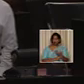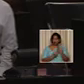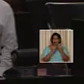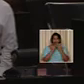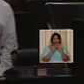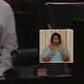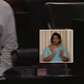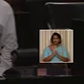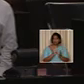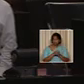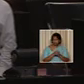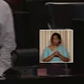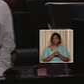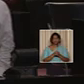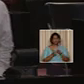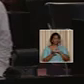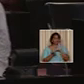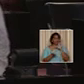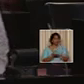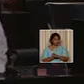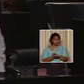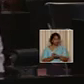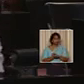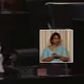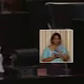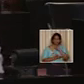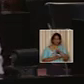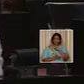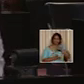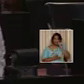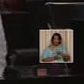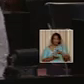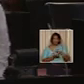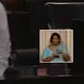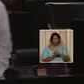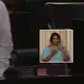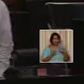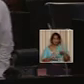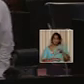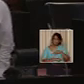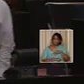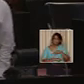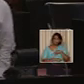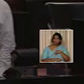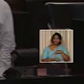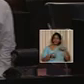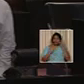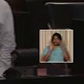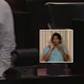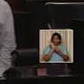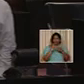උපදේශක කාරක සභාවේදී සංස්ථාපනය කරන්න කියලා ඉල්ලලා අනුමත කළා පිළි අරගෙන තැනුත්